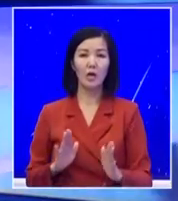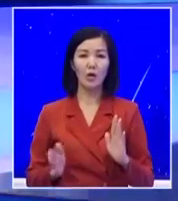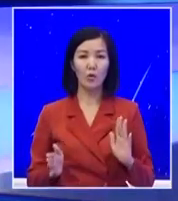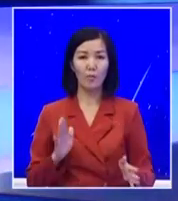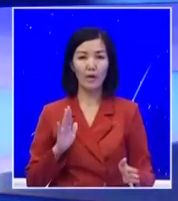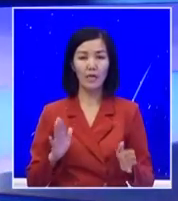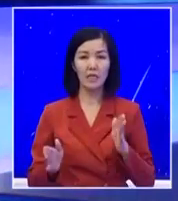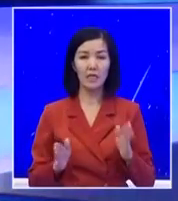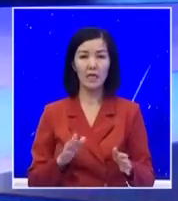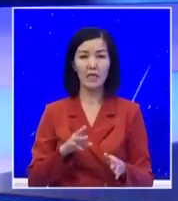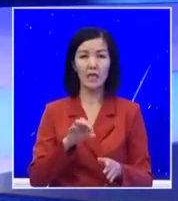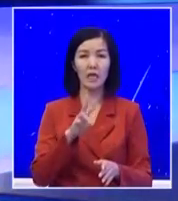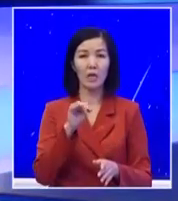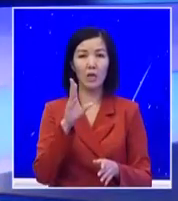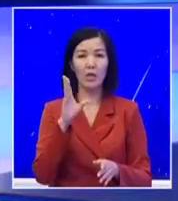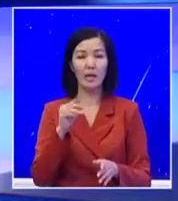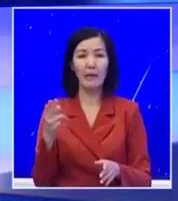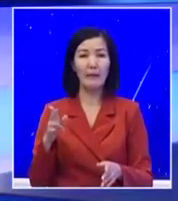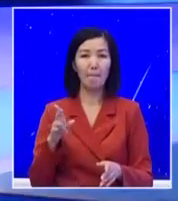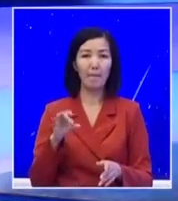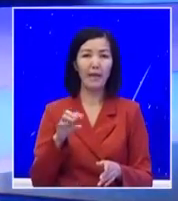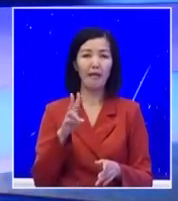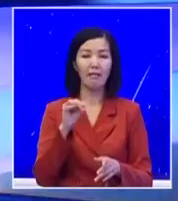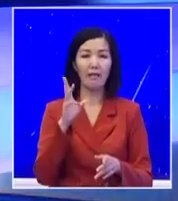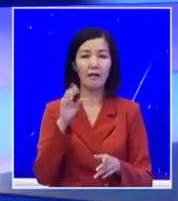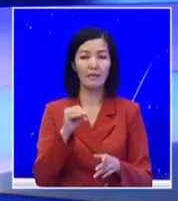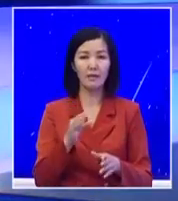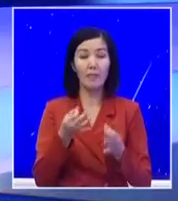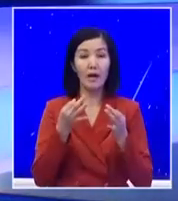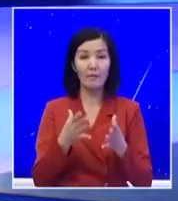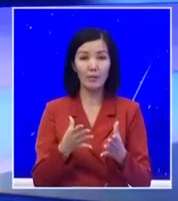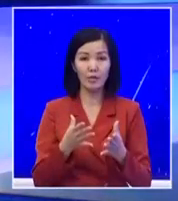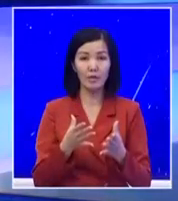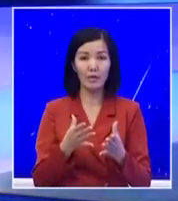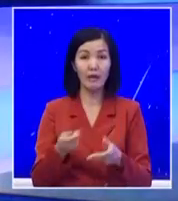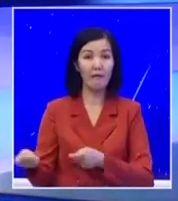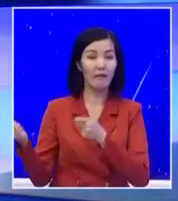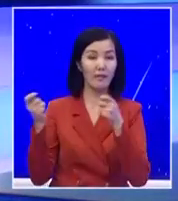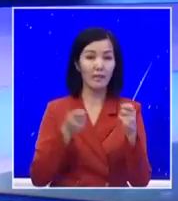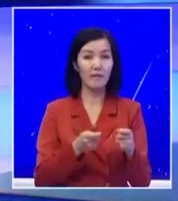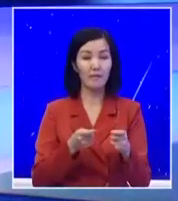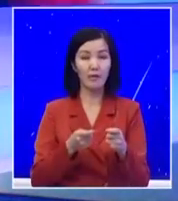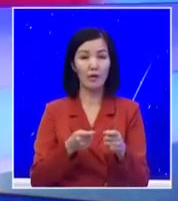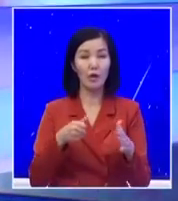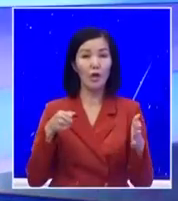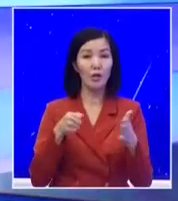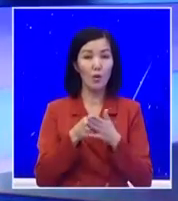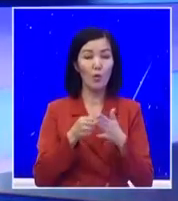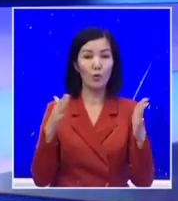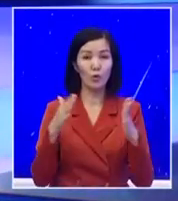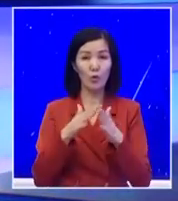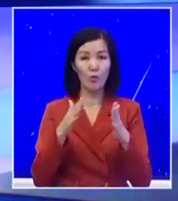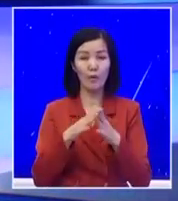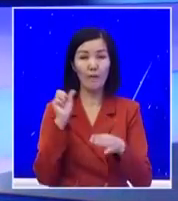Роботы Starship Technologies стали в британском Milton Keynes обычным явлением. Они доставляют еду прямо на дом. Покупатели